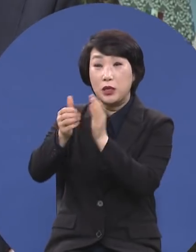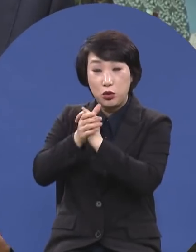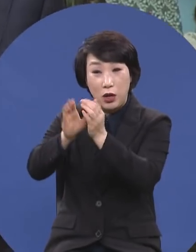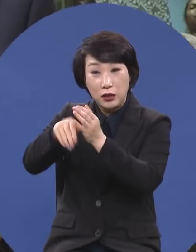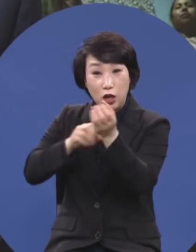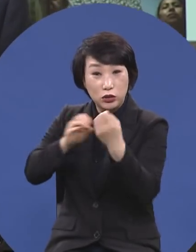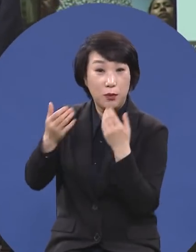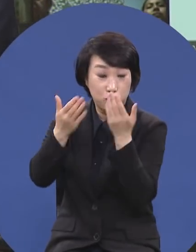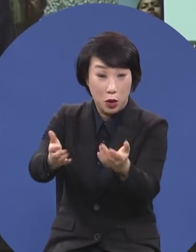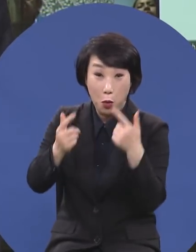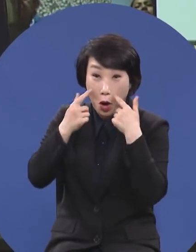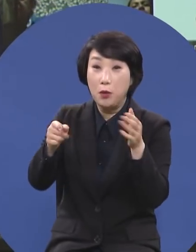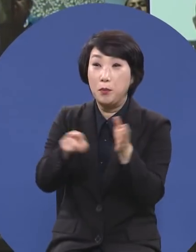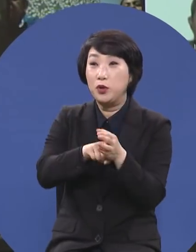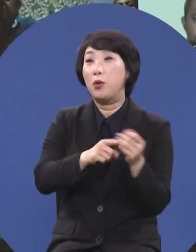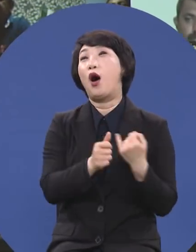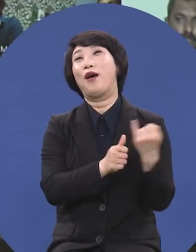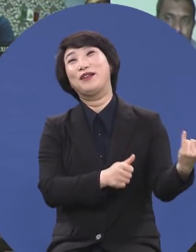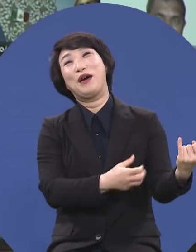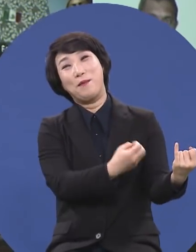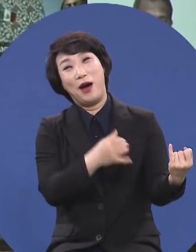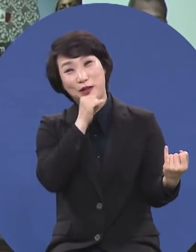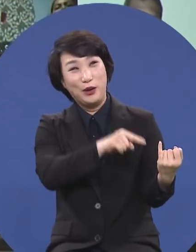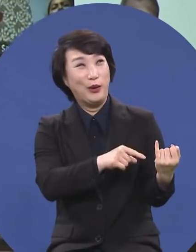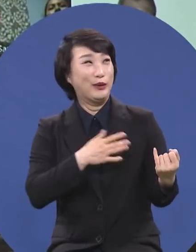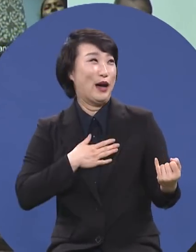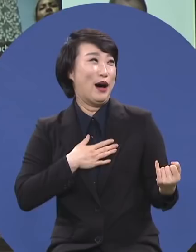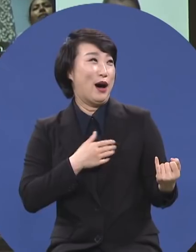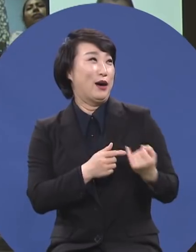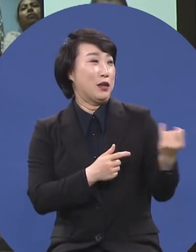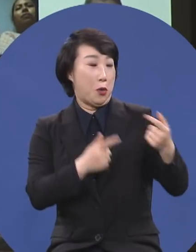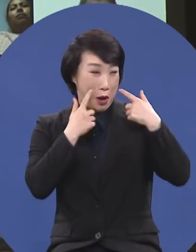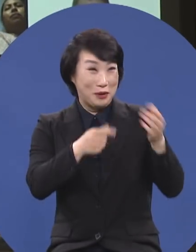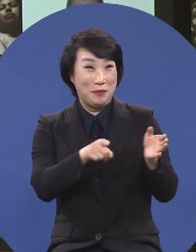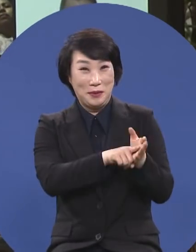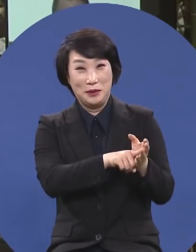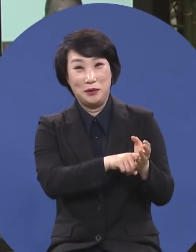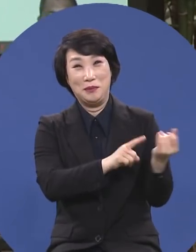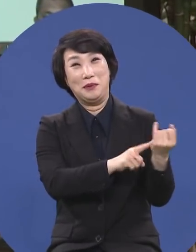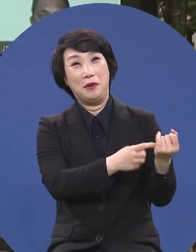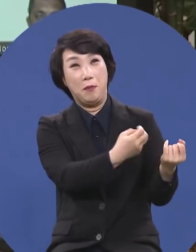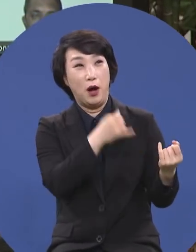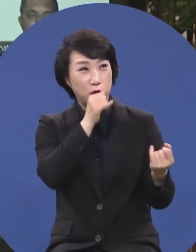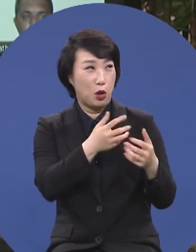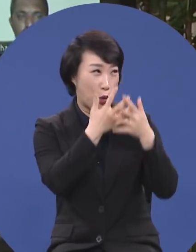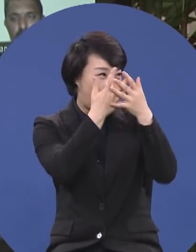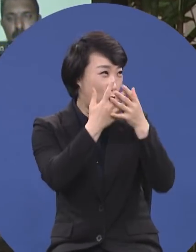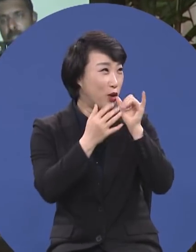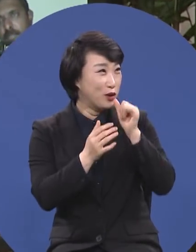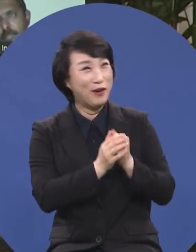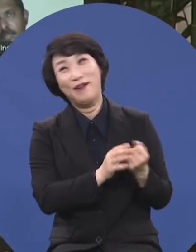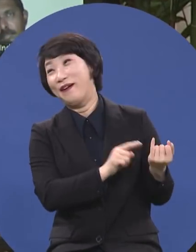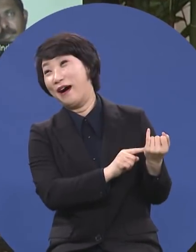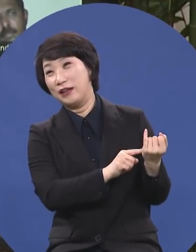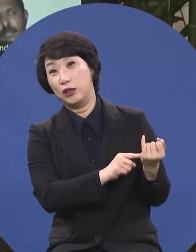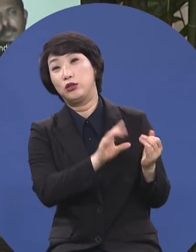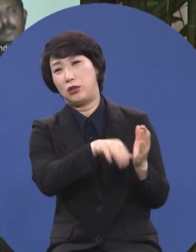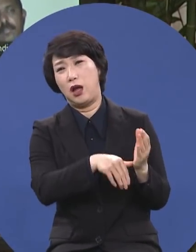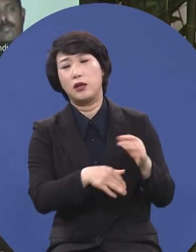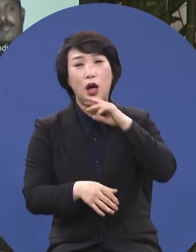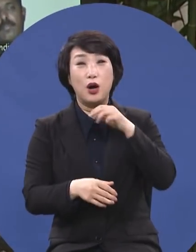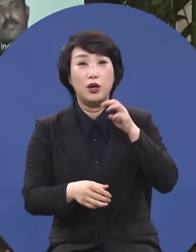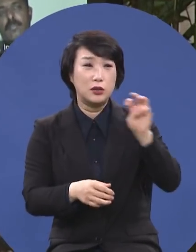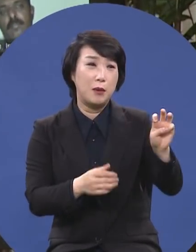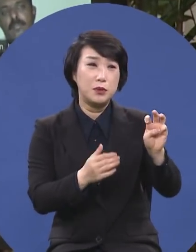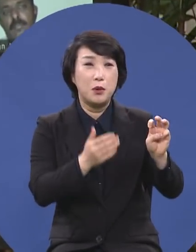얼마나 확신의 차이냐. 그 확신이 지금 내 눈이 선연해요. 응? 아니 나이도 30대 젊은